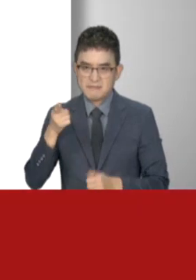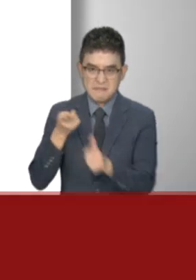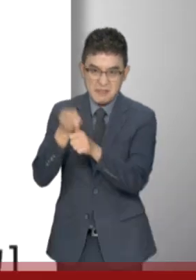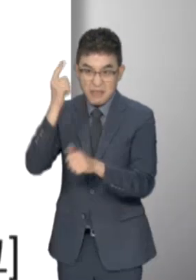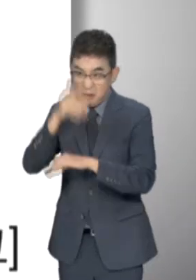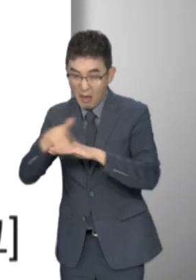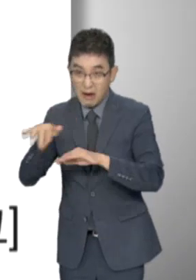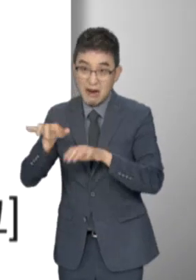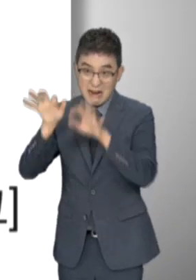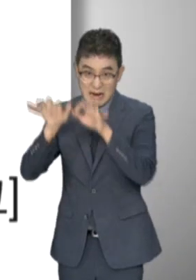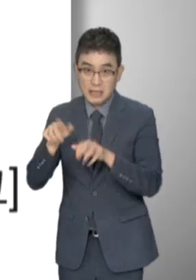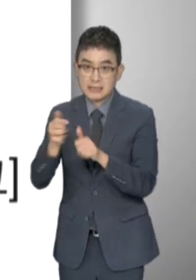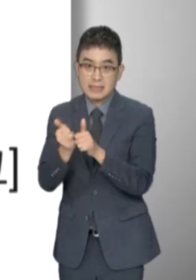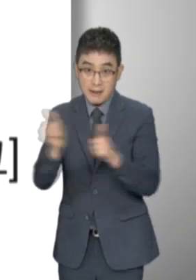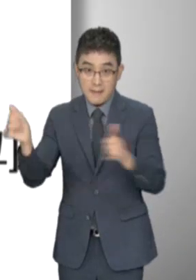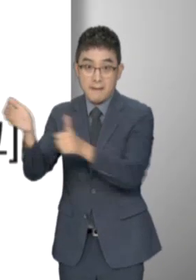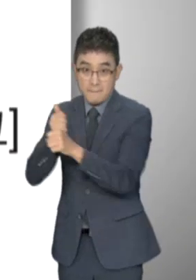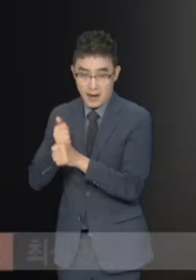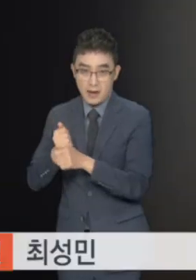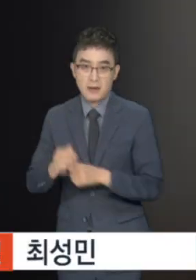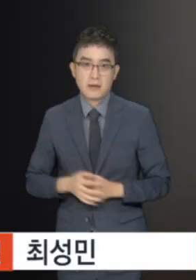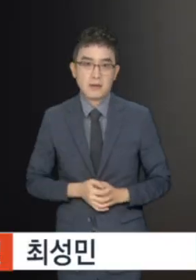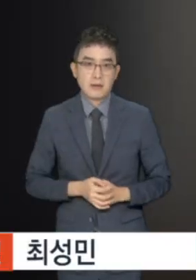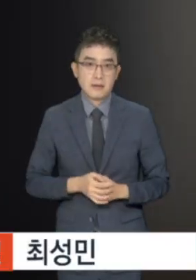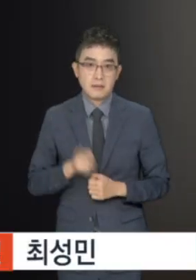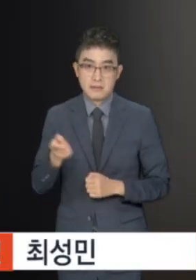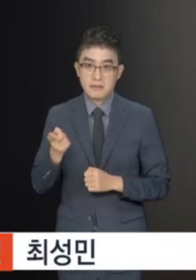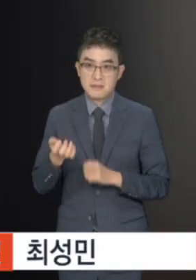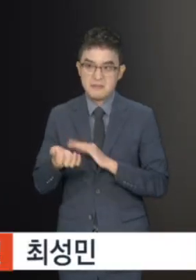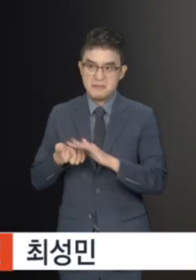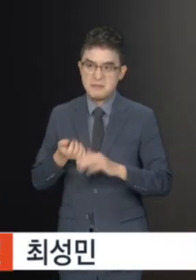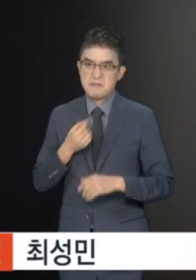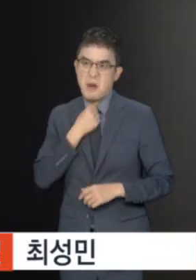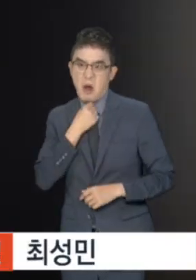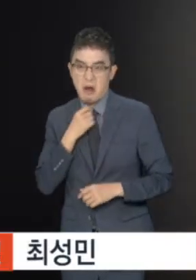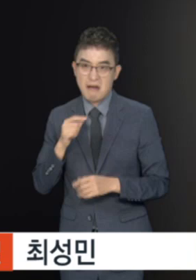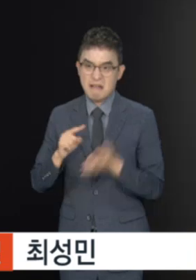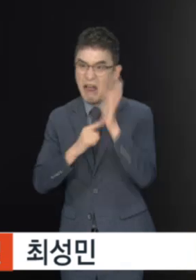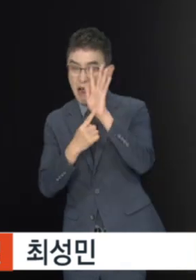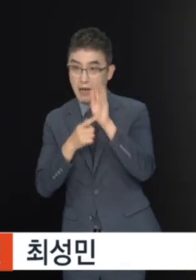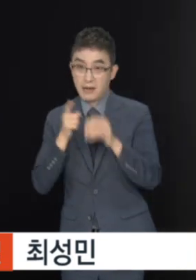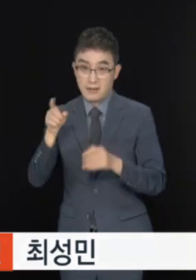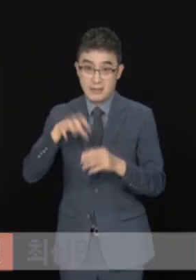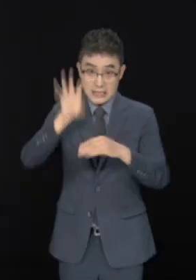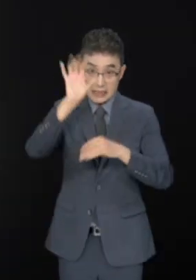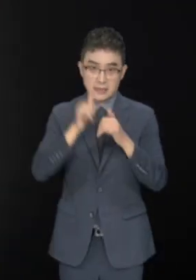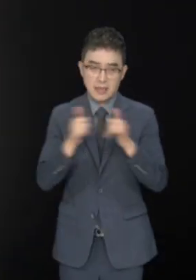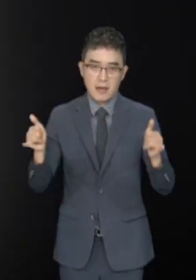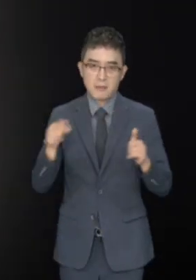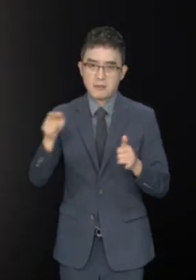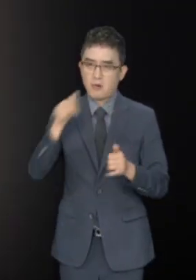채 돌아다니는 이들과 마찬가지로 경찰은 살인 예고글 작성자에 대해서도 강력한